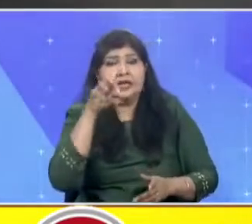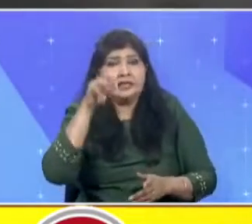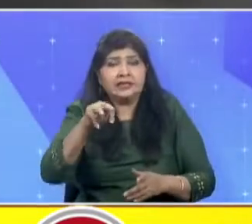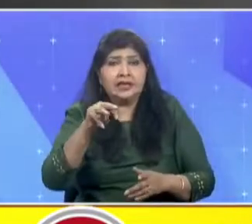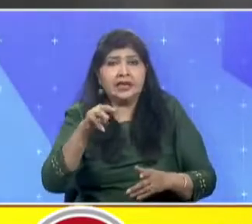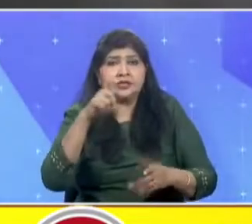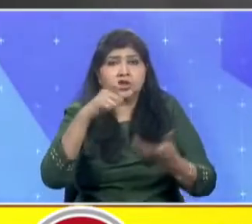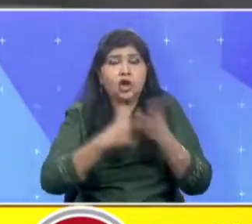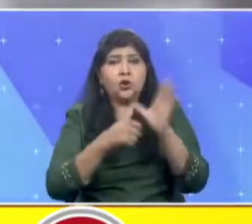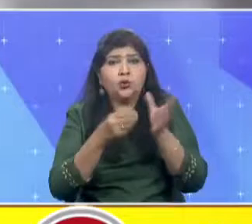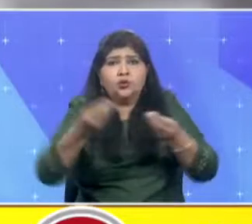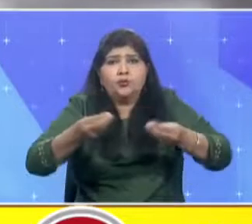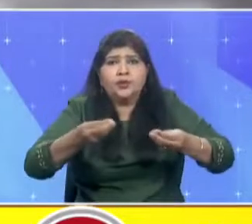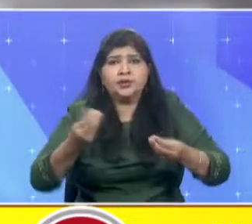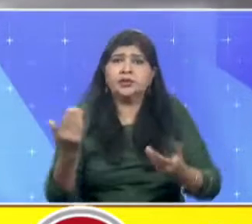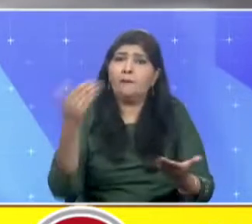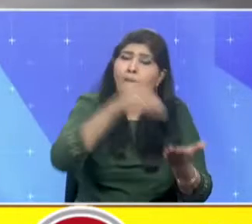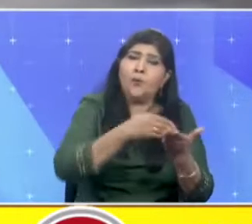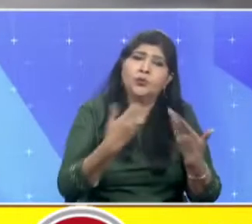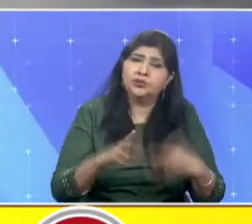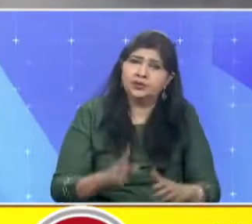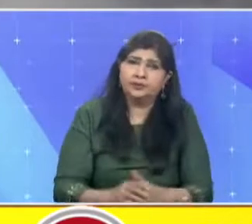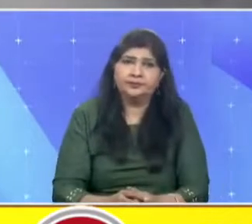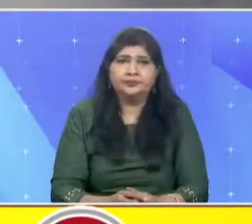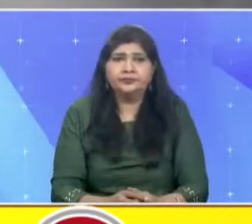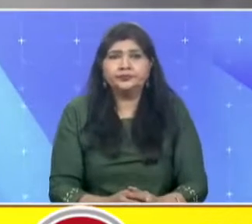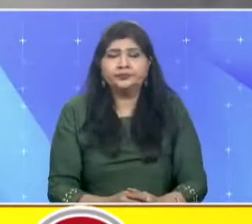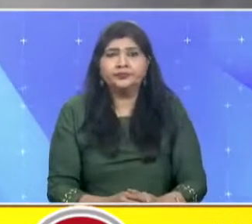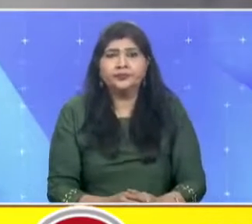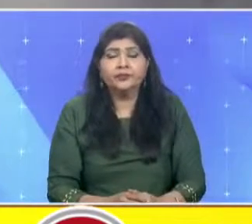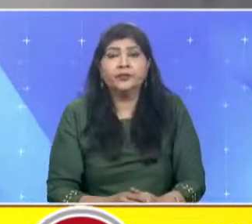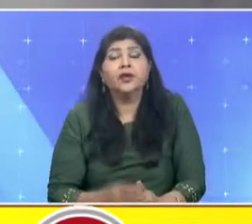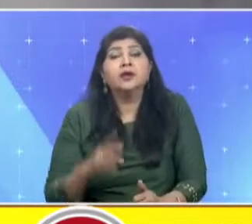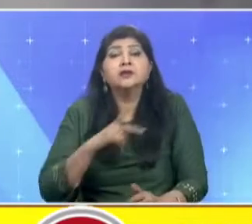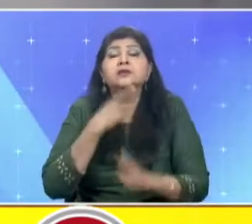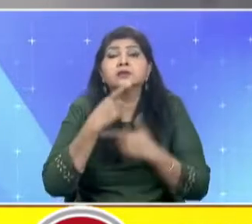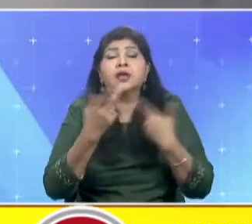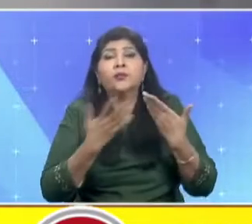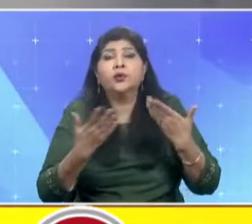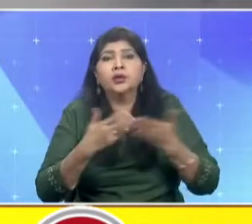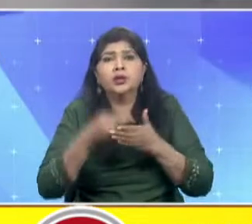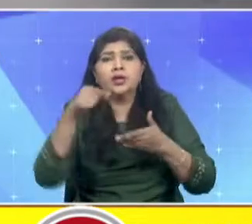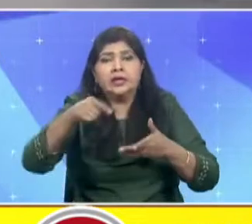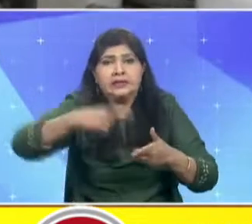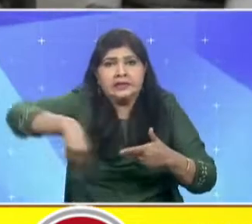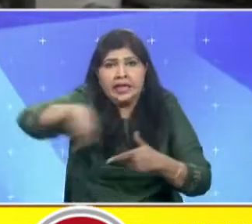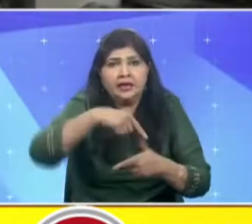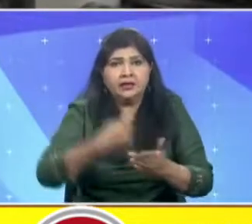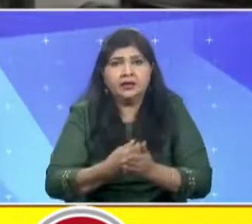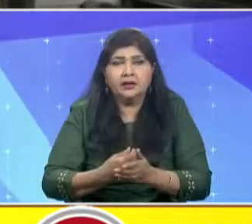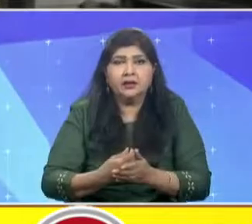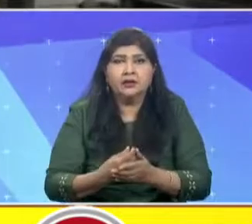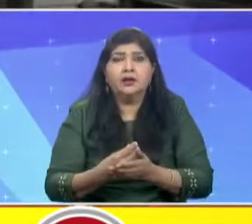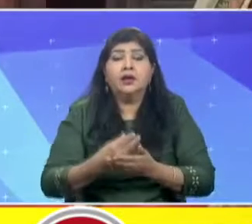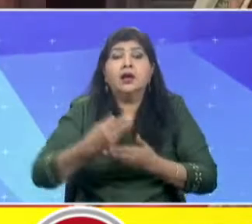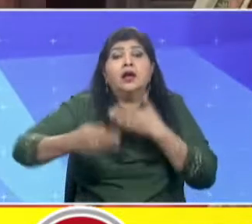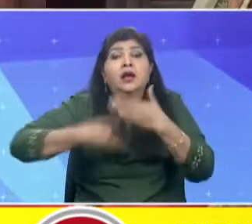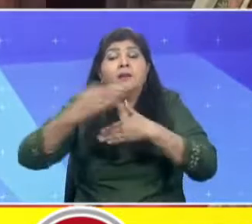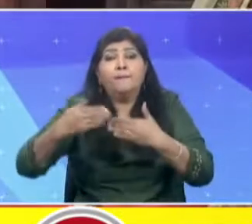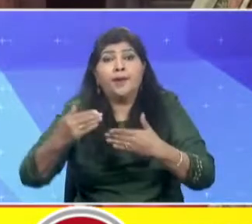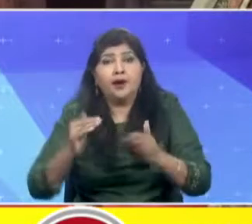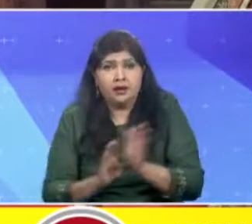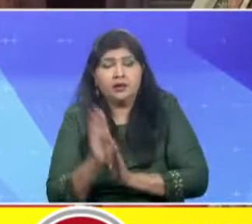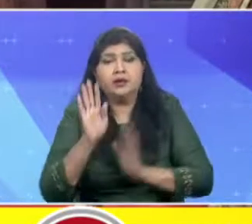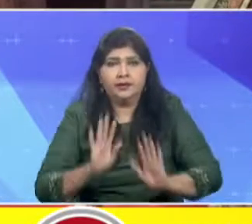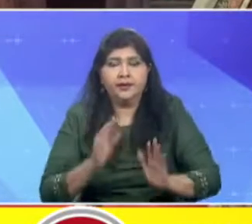1,40,000 करोड़ रुपए के आसपास पहुंच रही है। यानी इस क्षेत्र में संभावनाएं